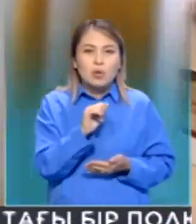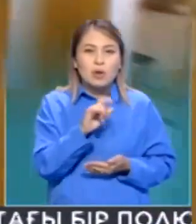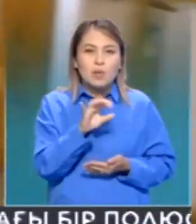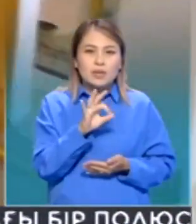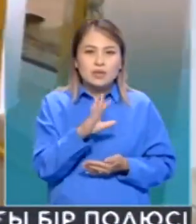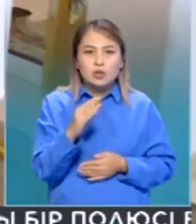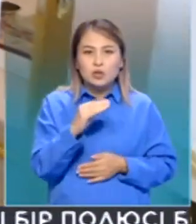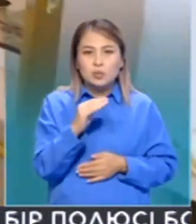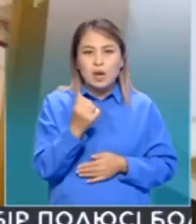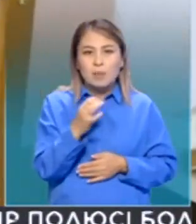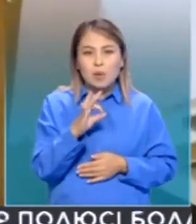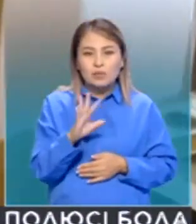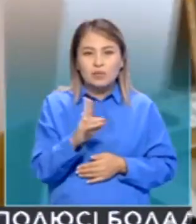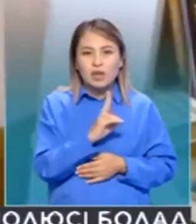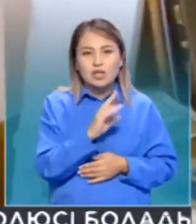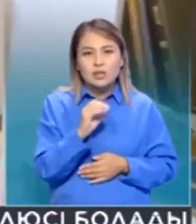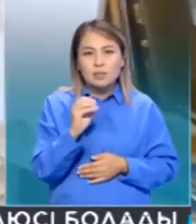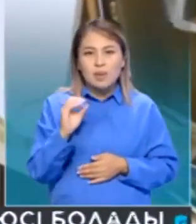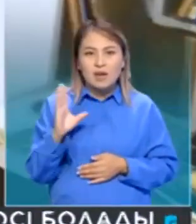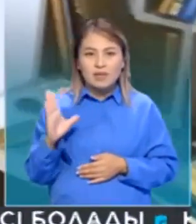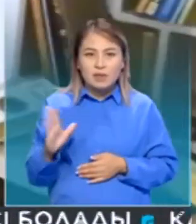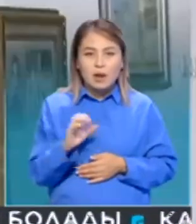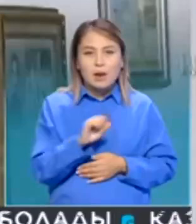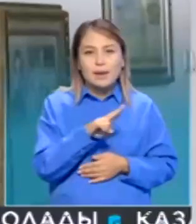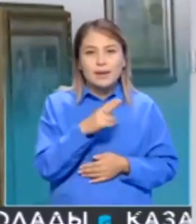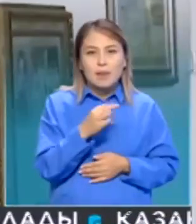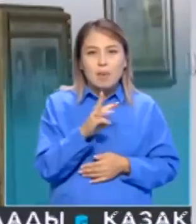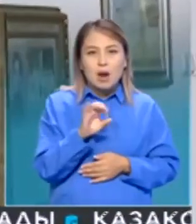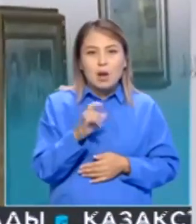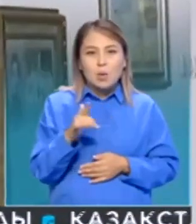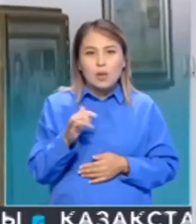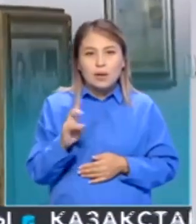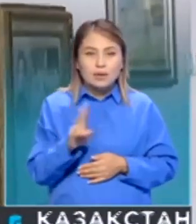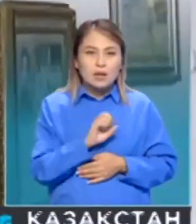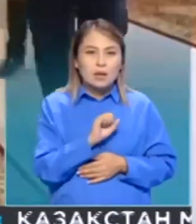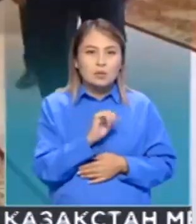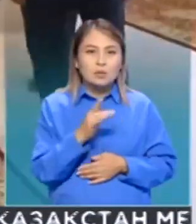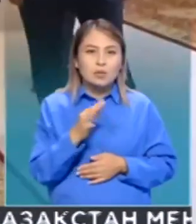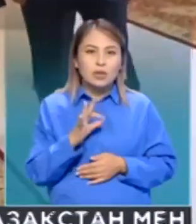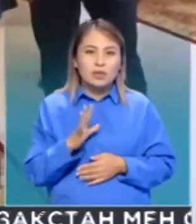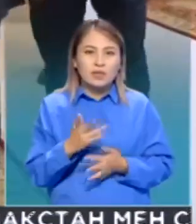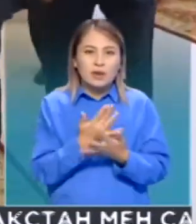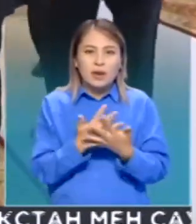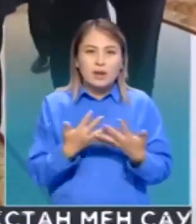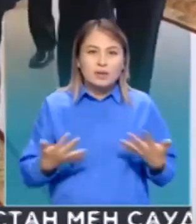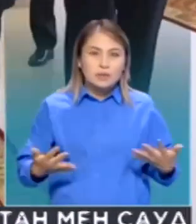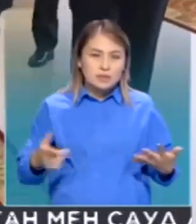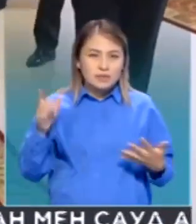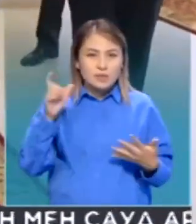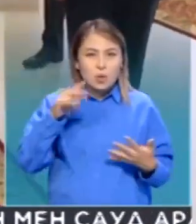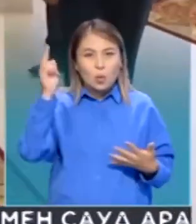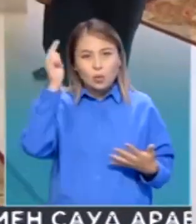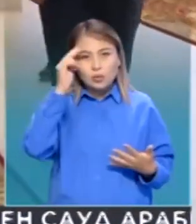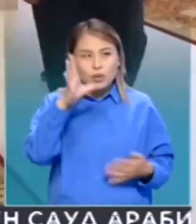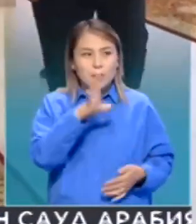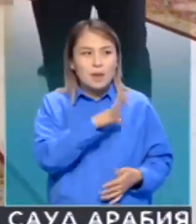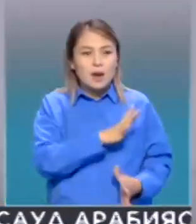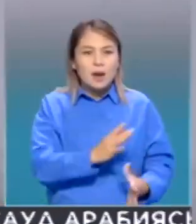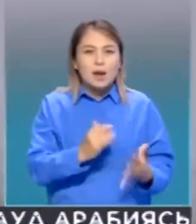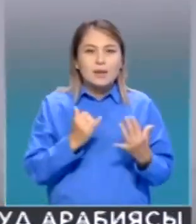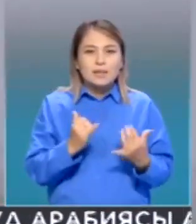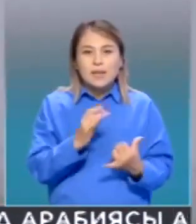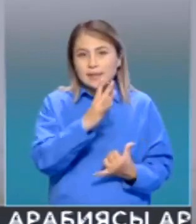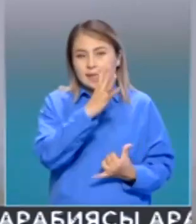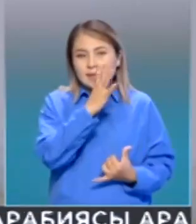ордасында Мұхтар Әуезов, Жүсіпбек Аймауытов, Қаныш Сәтбаев, Әлкей Марғұлан, Әзілхан Нұршайықов сынды алып тұлғалар білім алған. Қазіргі таңда